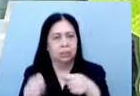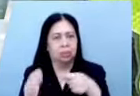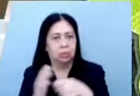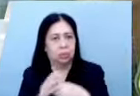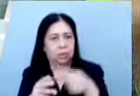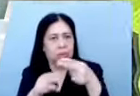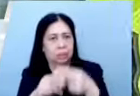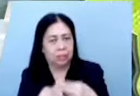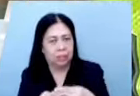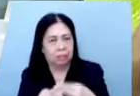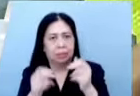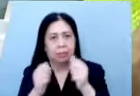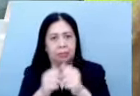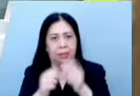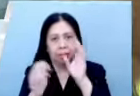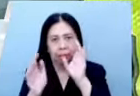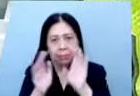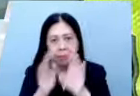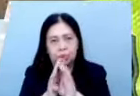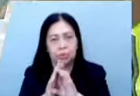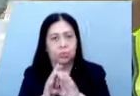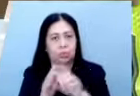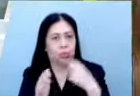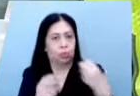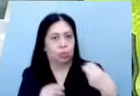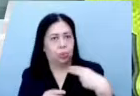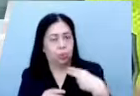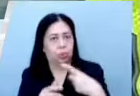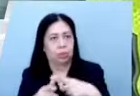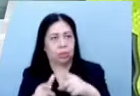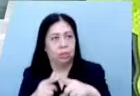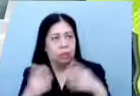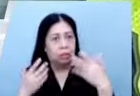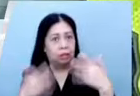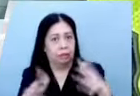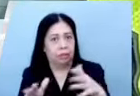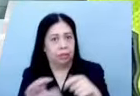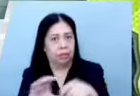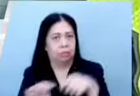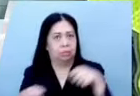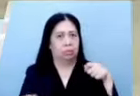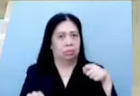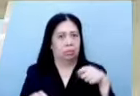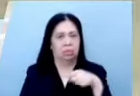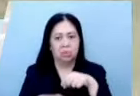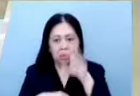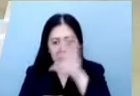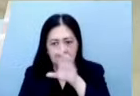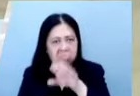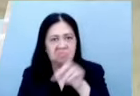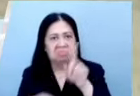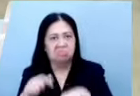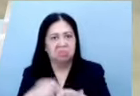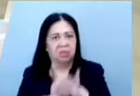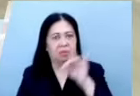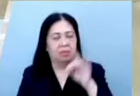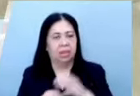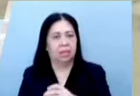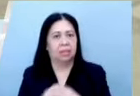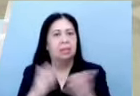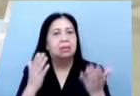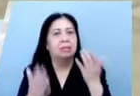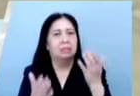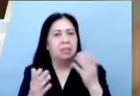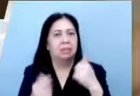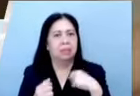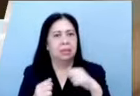pati picture nung nagpapagawa. Pagtapos lang gawin, pu-pull out lang nila kaya wala ka na makikita. Malamang daw natutuntunin